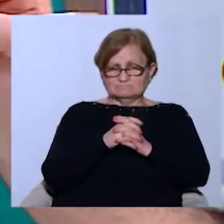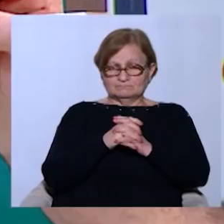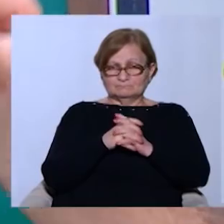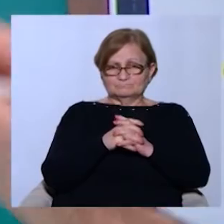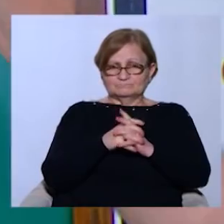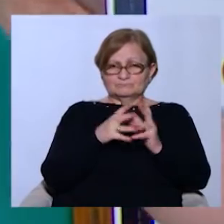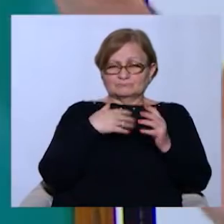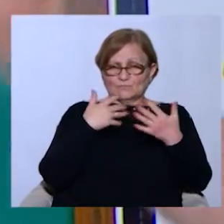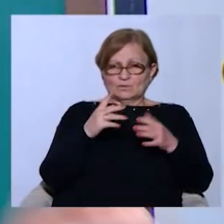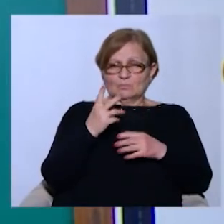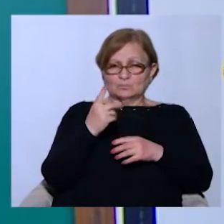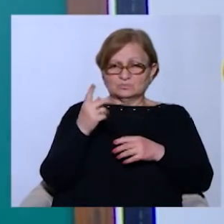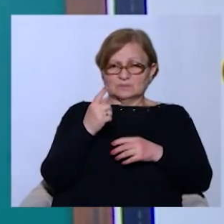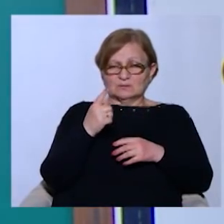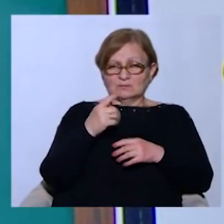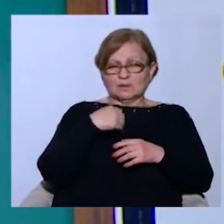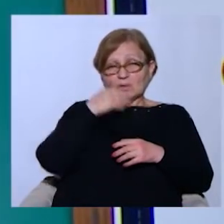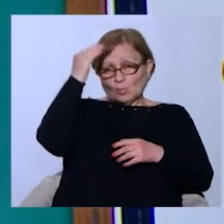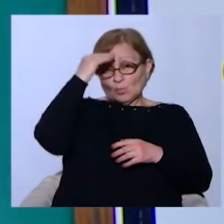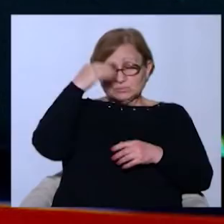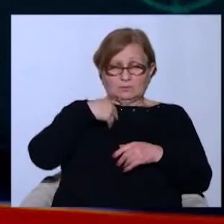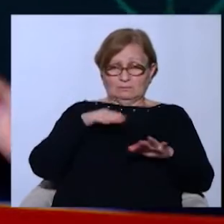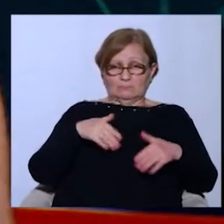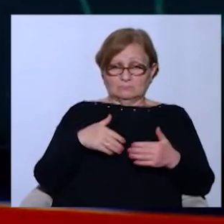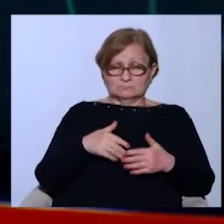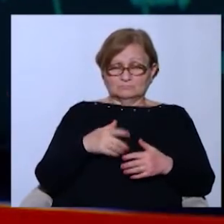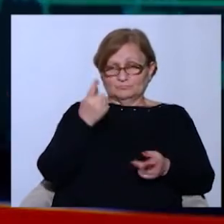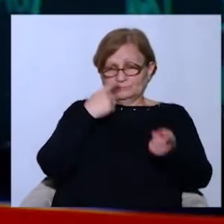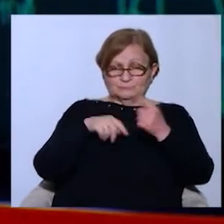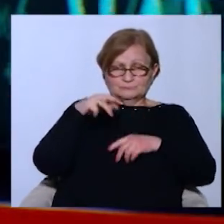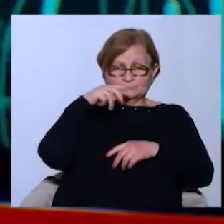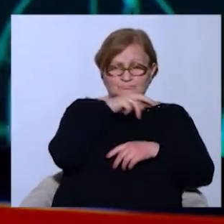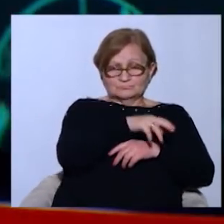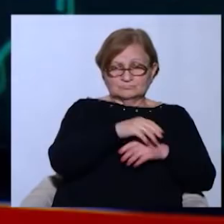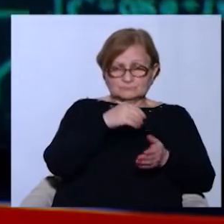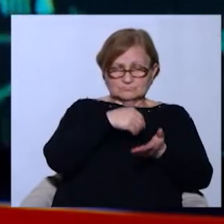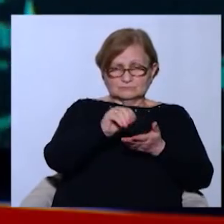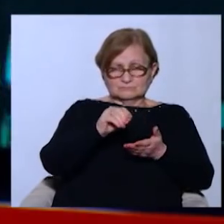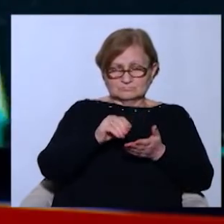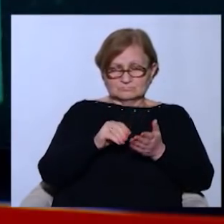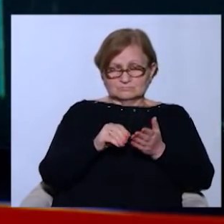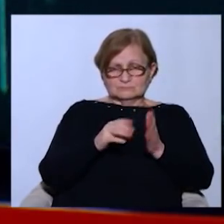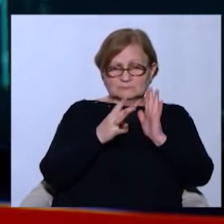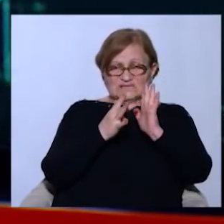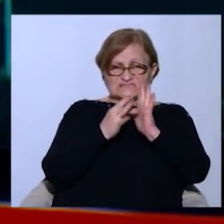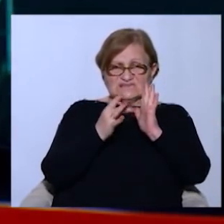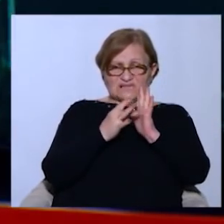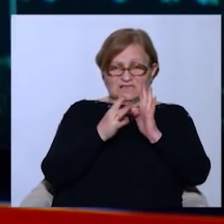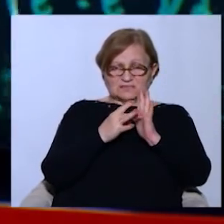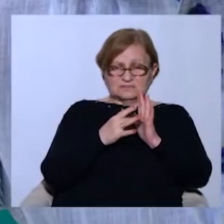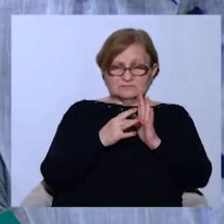უკვე 21 ლარი მაქვს, მაგრამ ქუდი აღარა მაქვს. შევბრუნდი მაღაზიაში და ვყიდულობ 9 ლარად